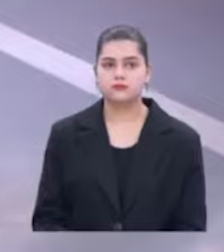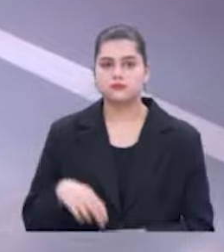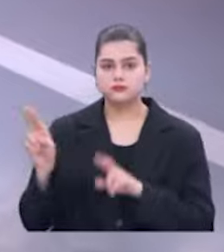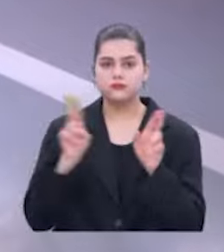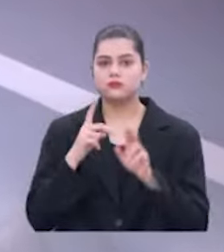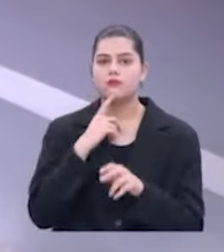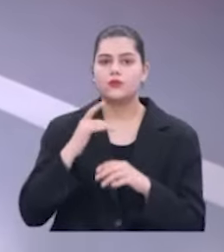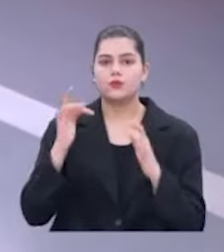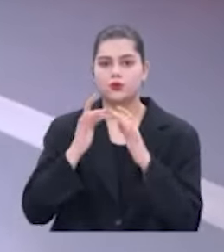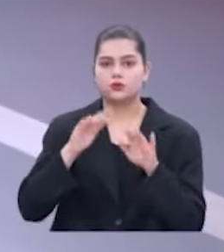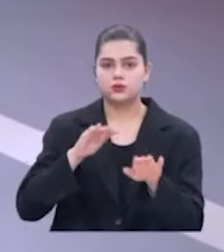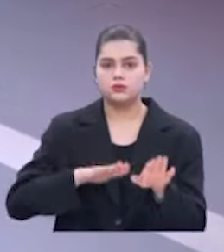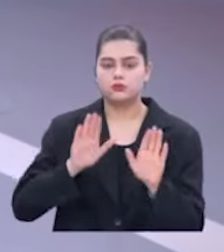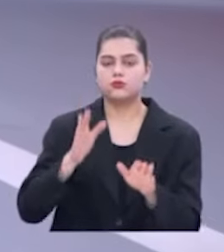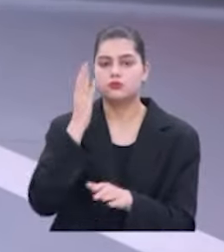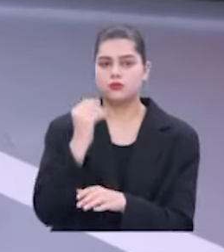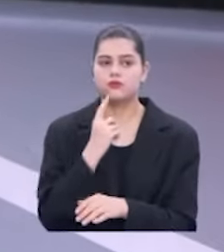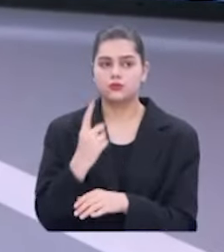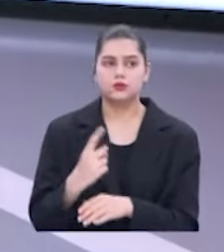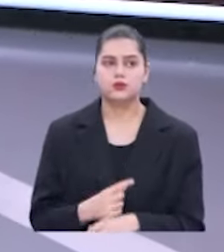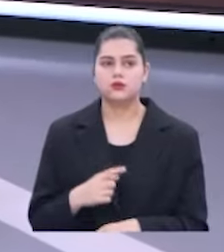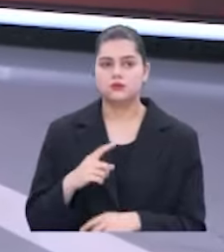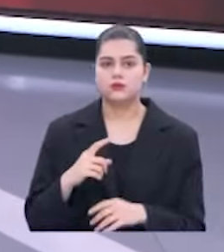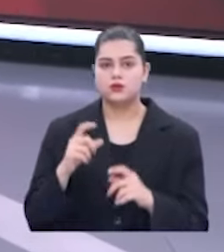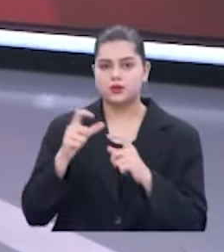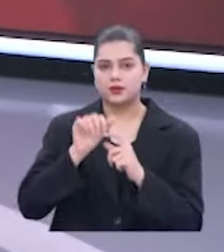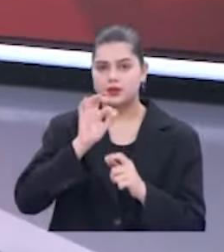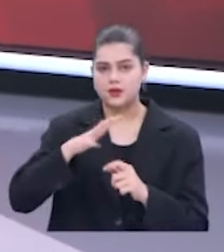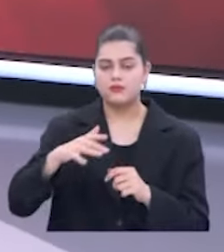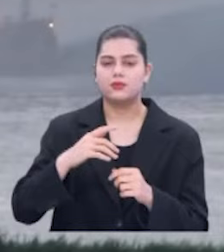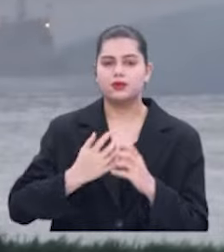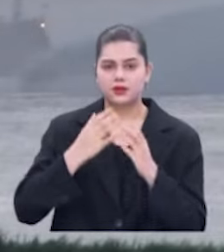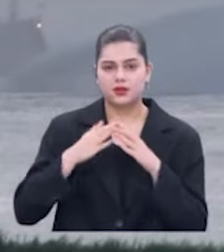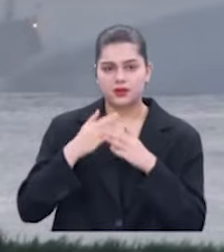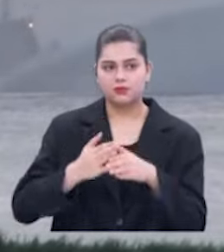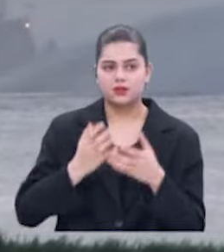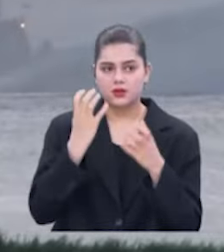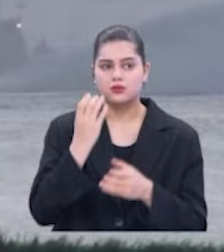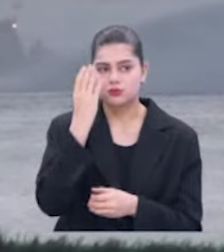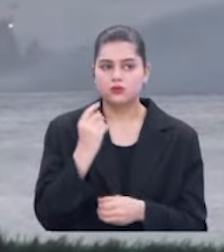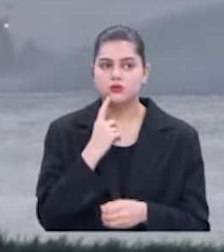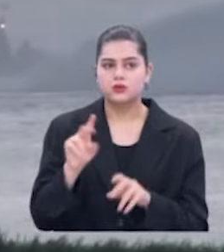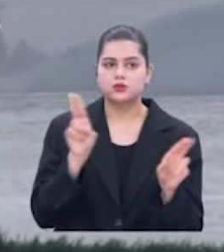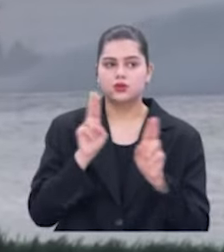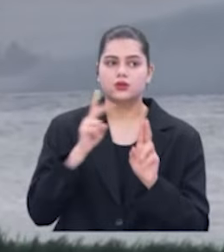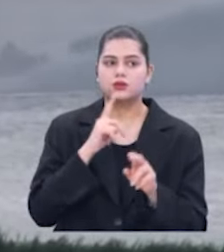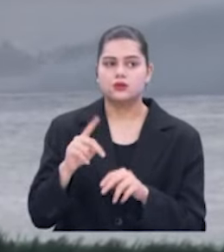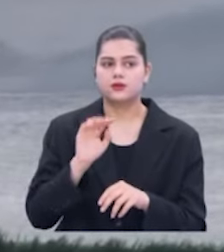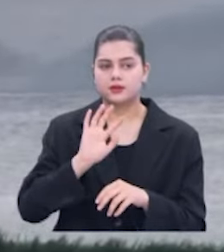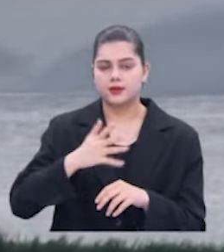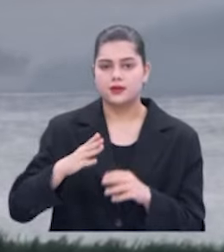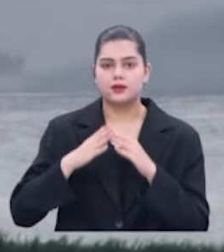Akkale'de boğaz trafiği durmuş durumda. Çünkü bir yük gemisinde yangın var. Yakından bakalım ne oluyor orada. Çanakkale'de kuru yük